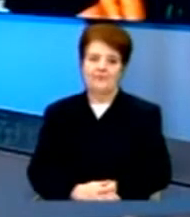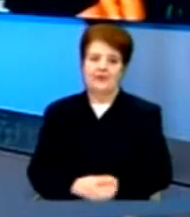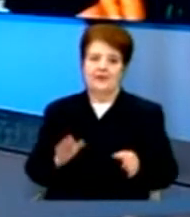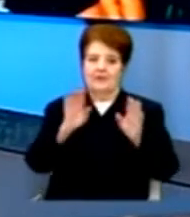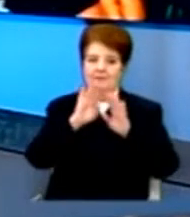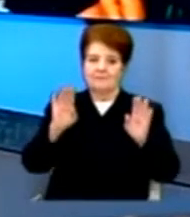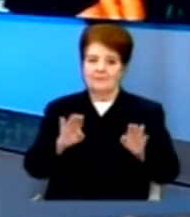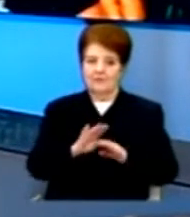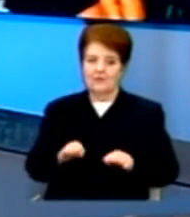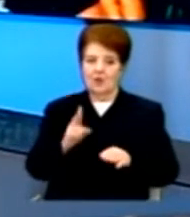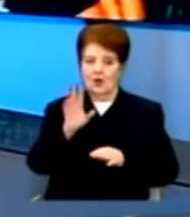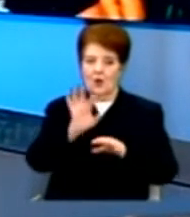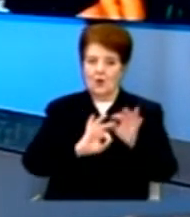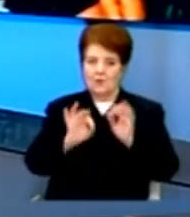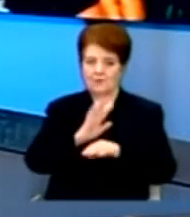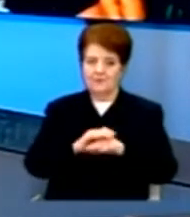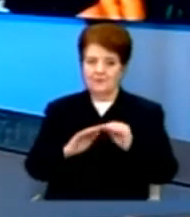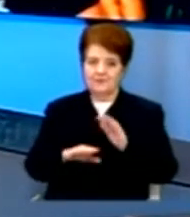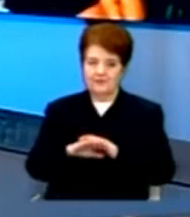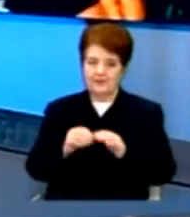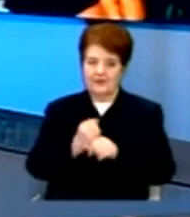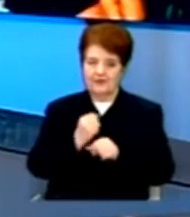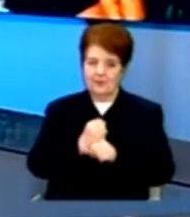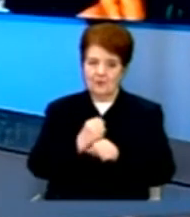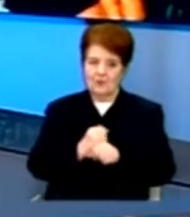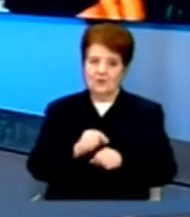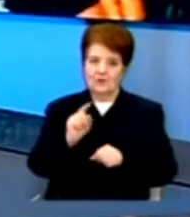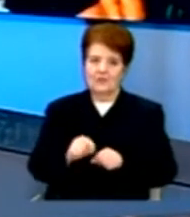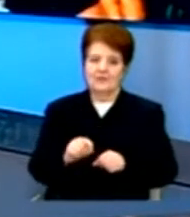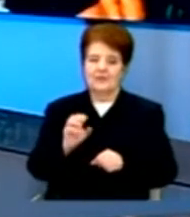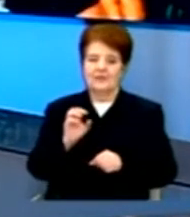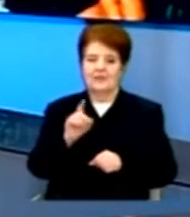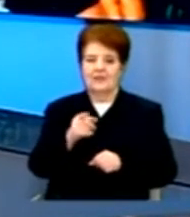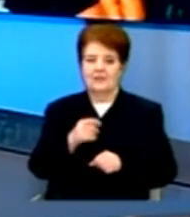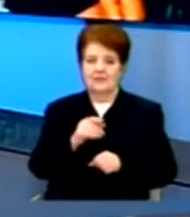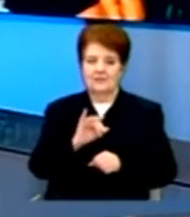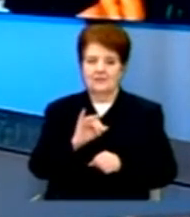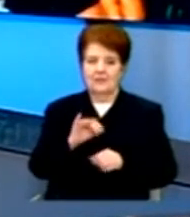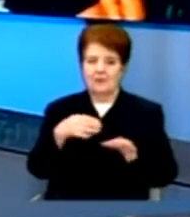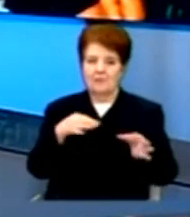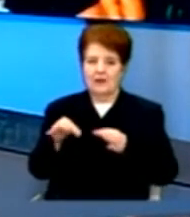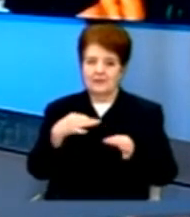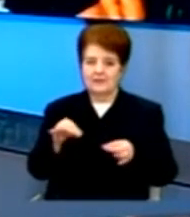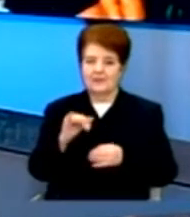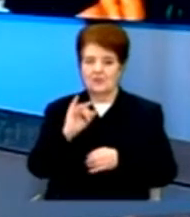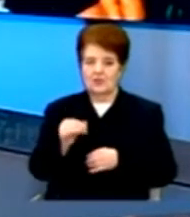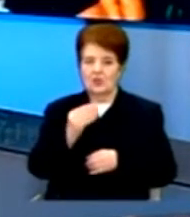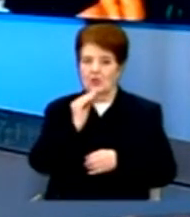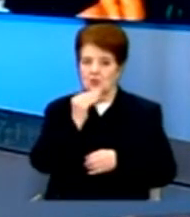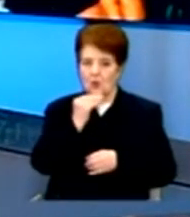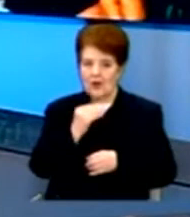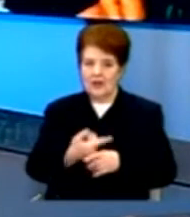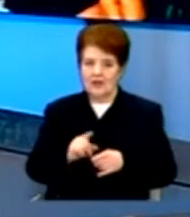Brazi handmade, confecționați din cele mai neașteptate elemente, cum ar fi pliculețele de ceai, linguri din plastic și ciocolate, au putut fi admirați